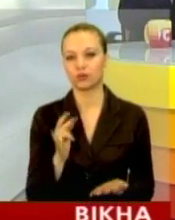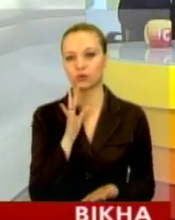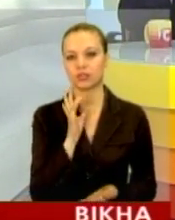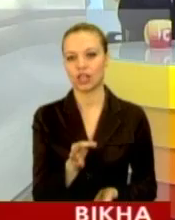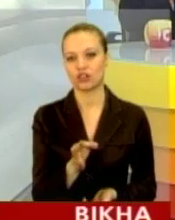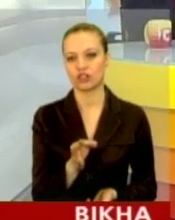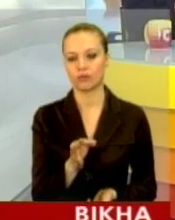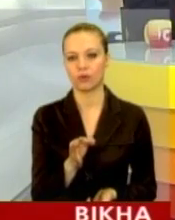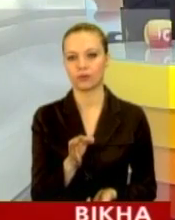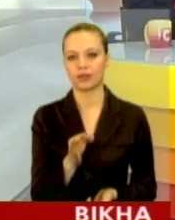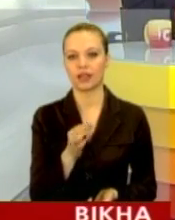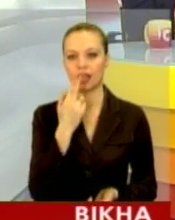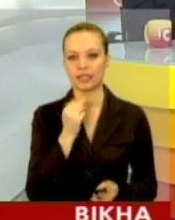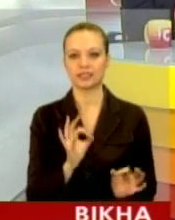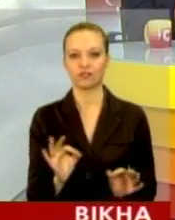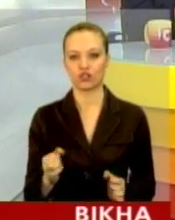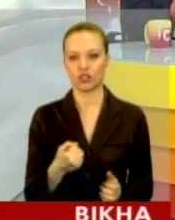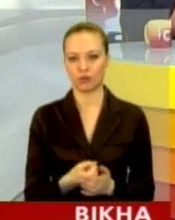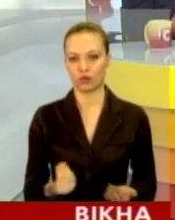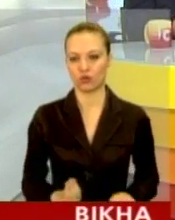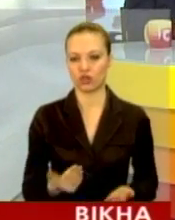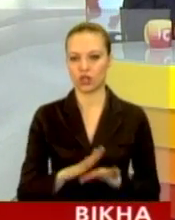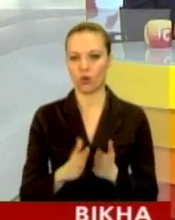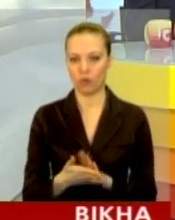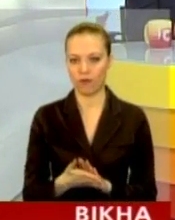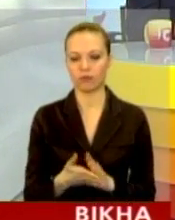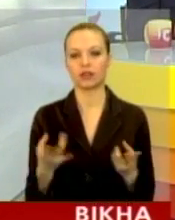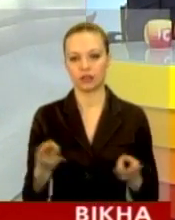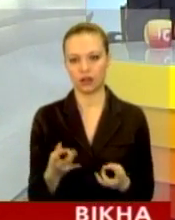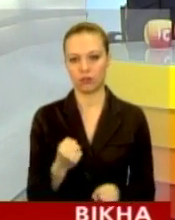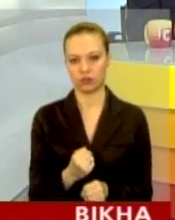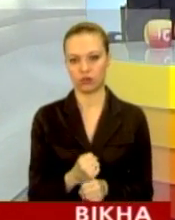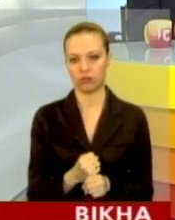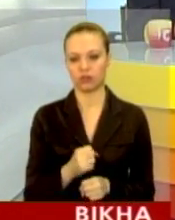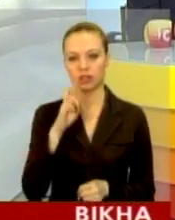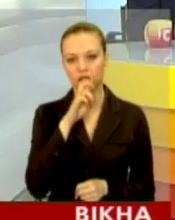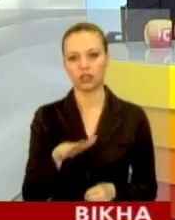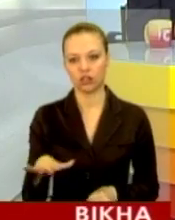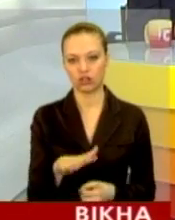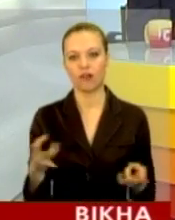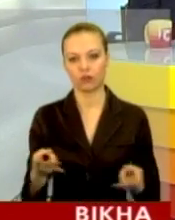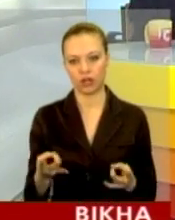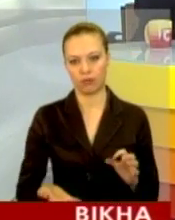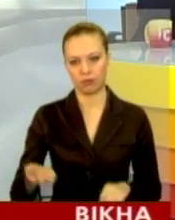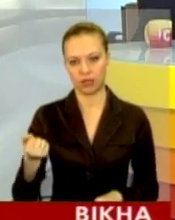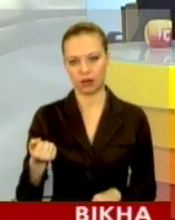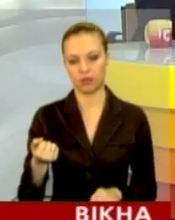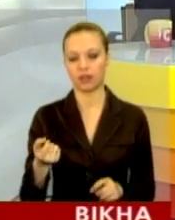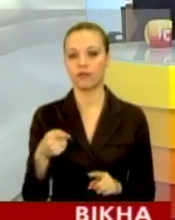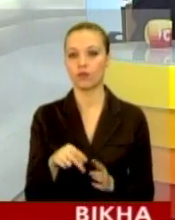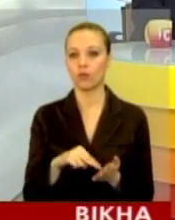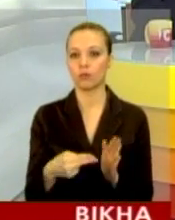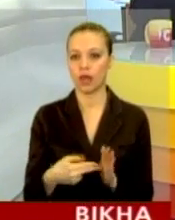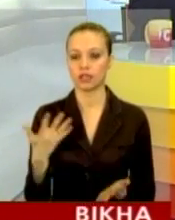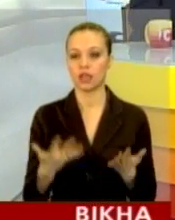скажімо, звичними до життя умовами, це треба зробити. Державу треба підтримати. В тому плані,